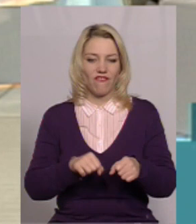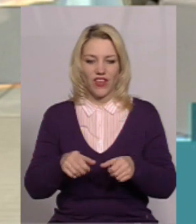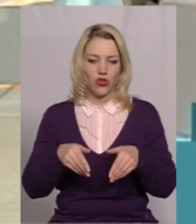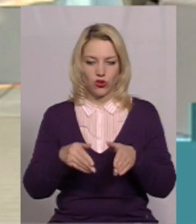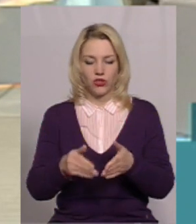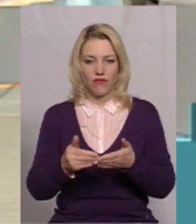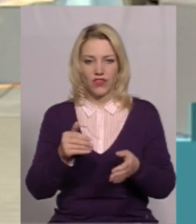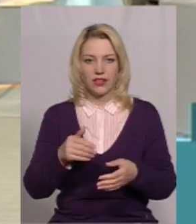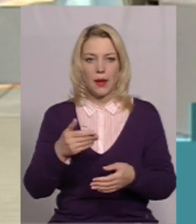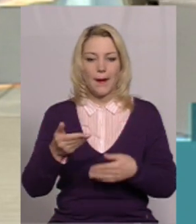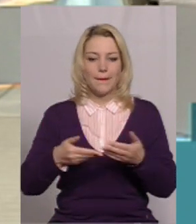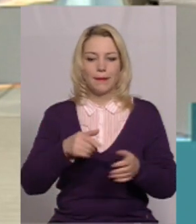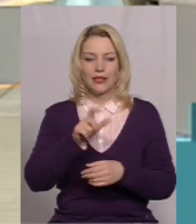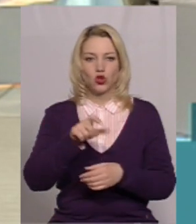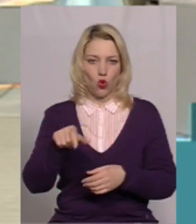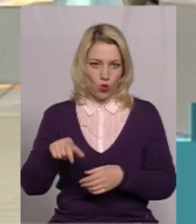від пішоходів».